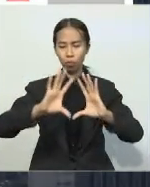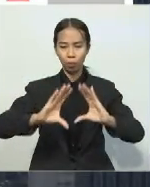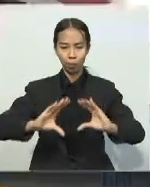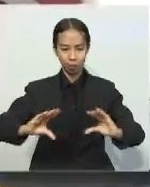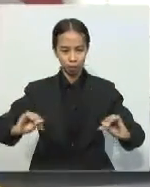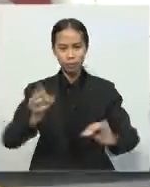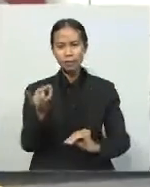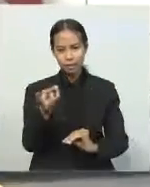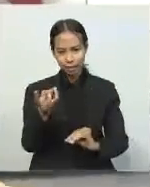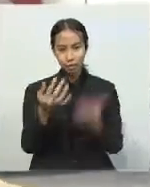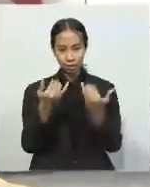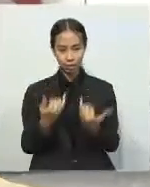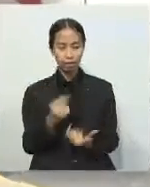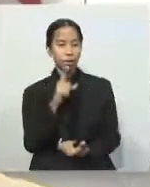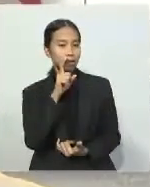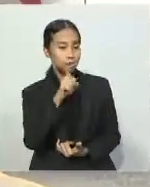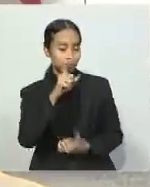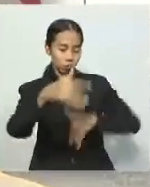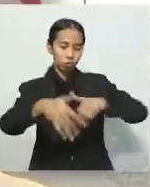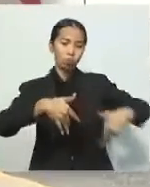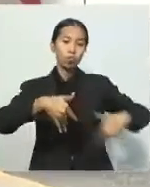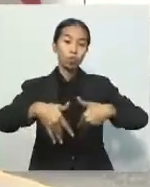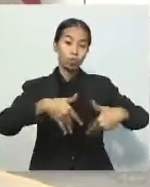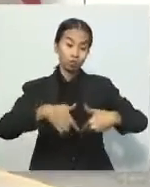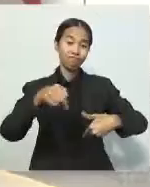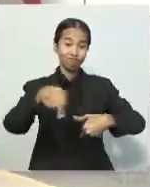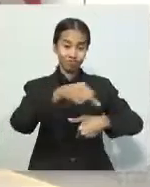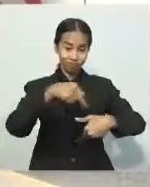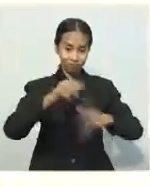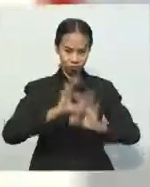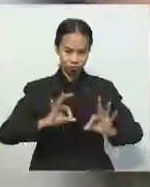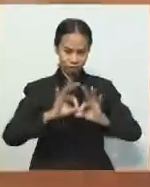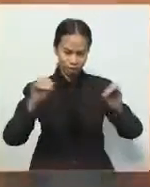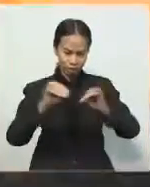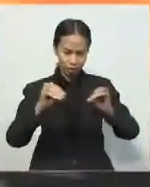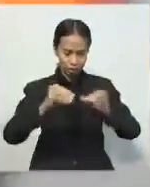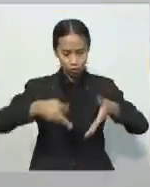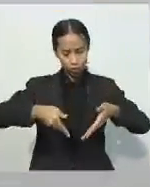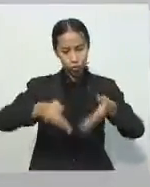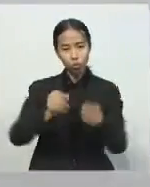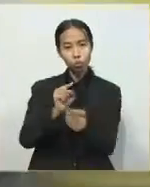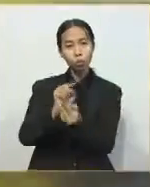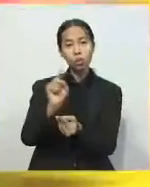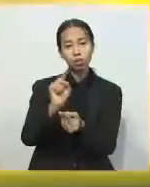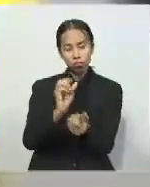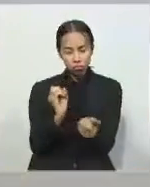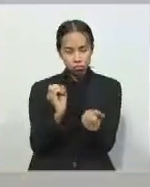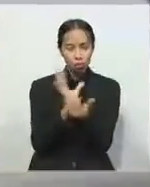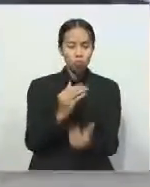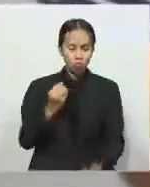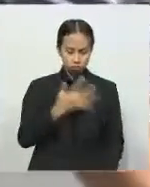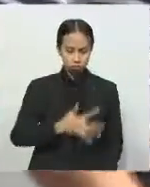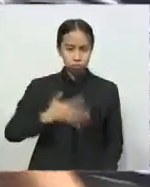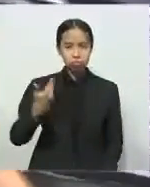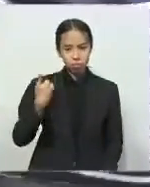ข่าวไปถามประชาชนค่ะโดยเฉพาะคนที่อยู่ในพื้นที่เฝ้าระวังโดยเฉพาะริมถนนก็พบว่าเริ่มได้รับผลกระท